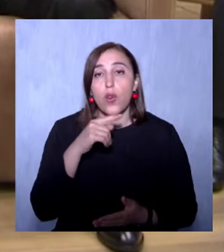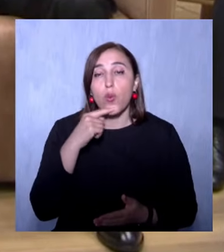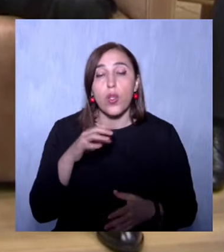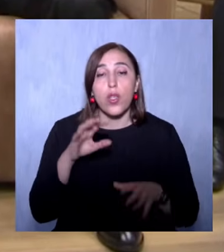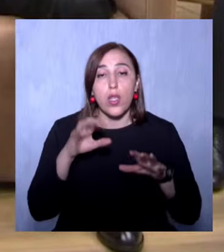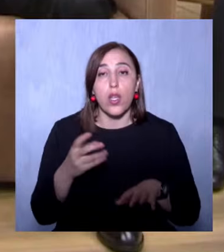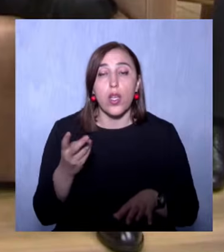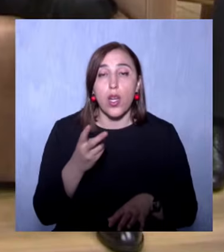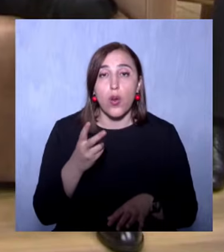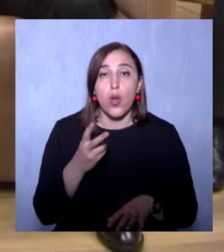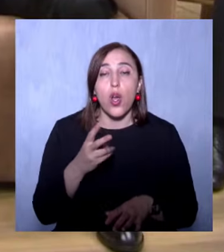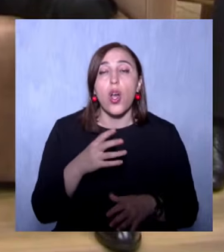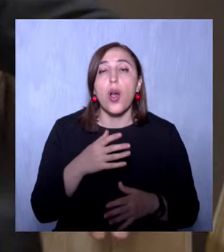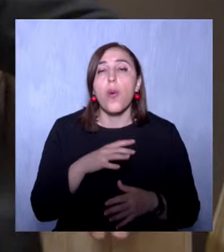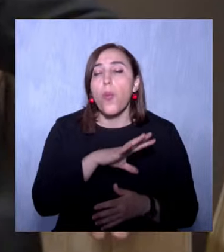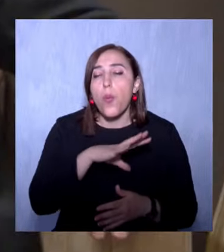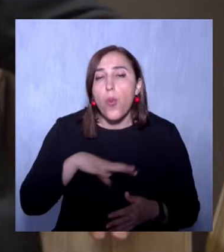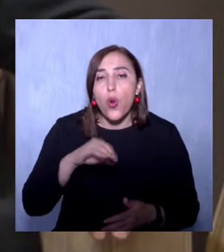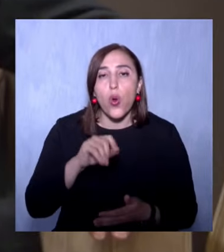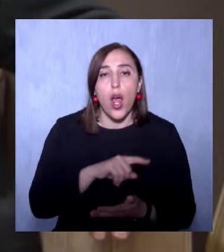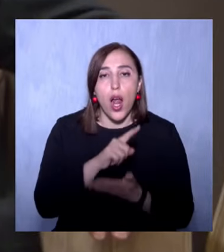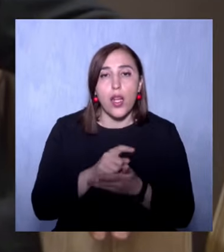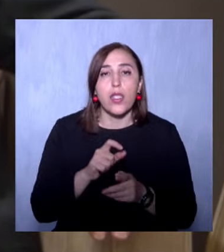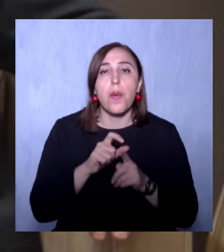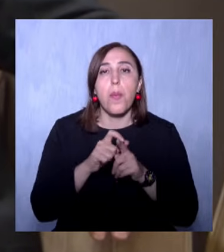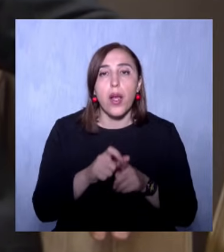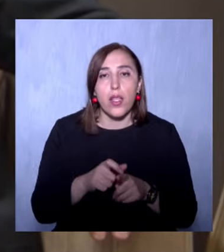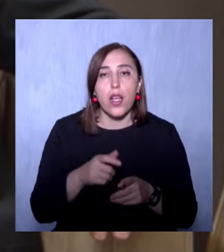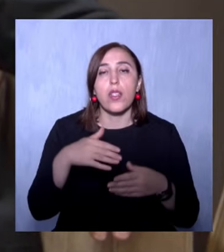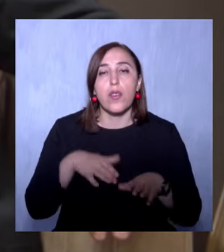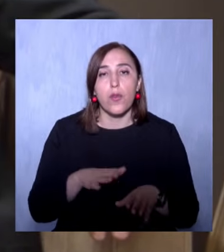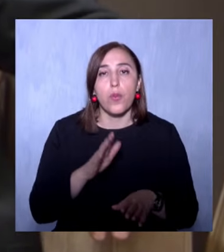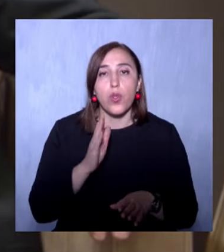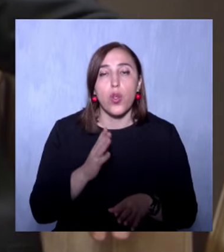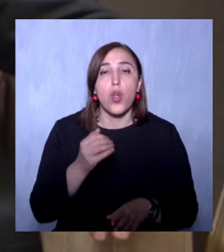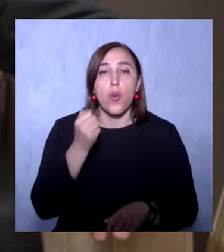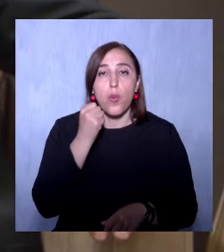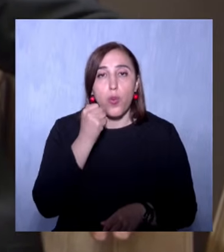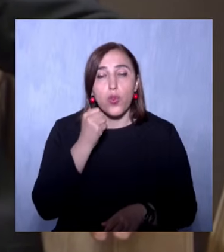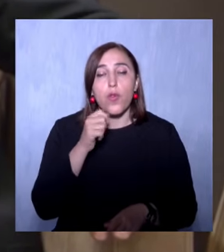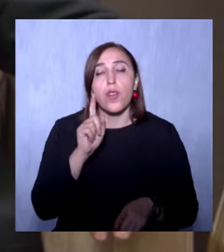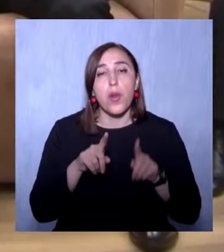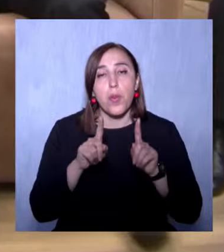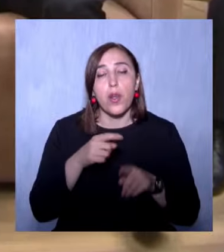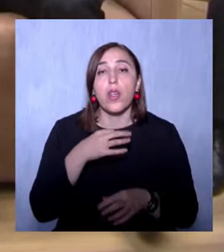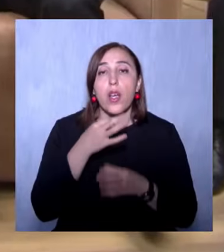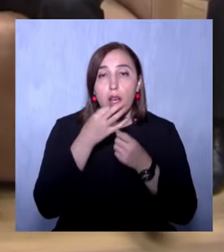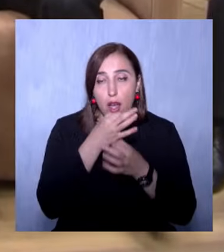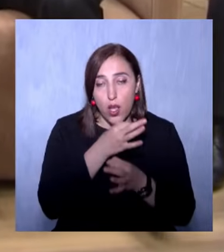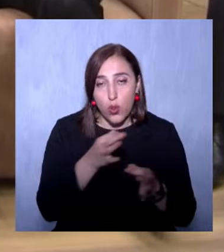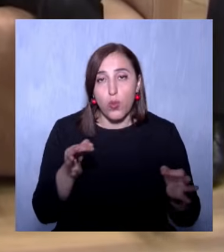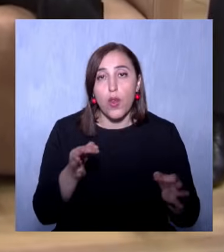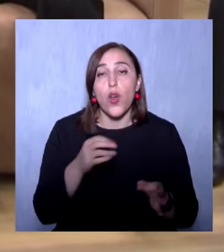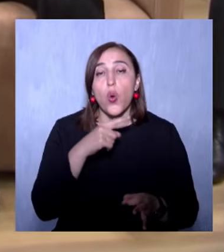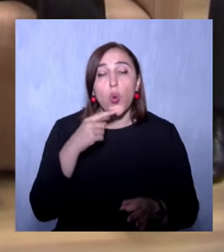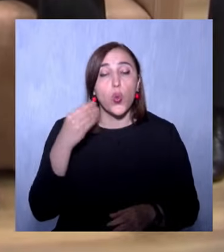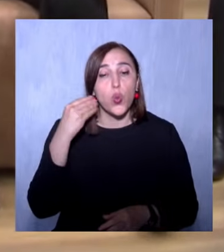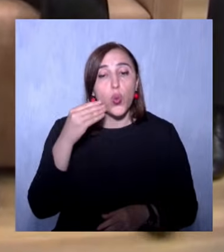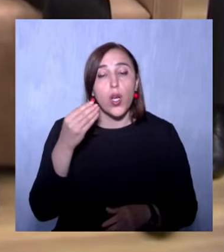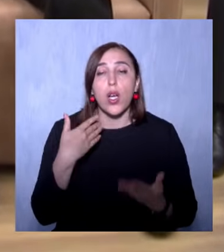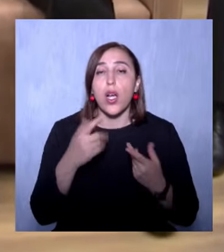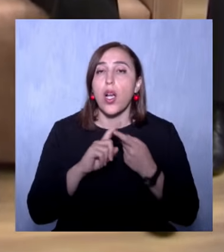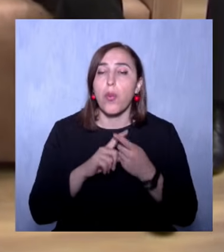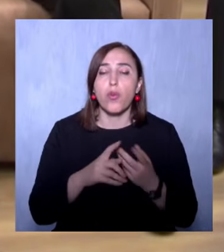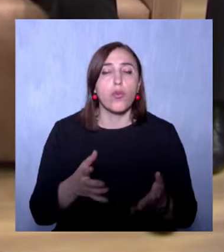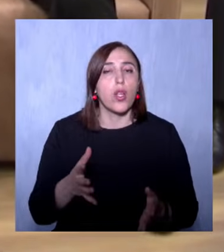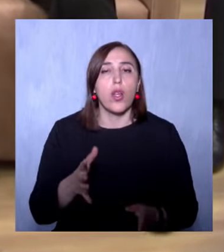կկարողանան գտնել բոլոր հարցերի պատասխանները, ինչպես նախկինում։ Պաշտոնական Մոսկվան պարբերաբար ընդգծում է ռուս-թուրքական հարաբերությունները շատ հարուստ են